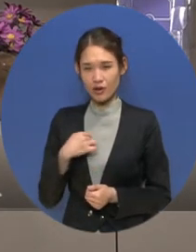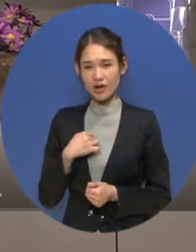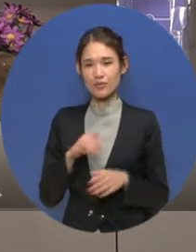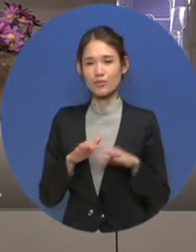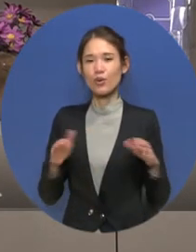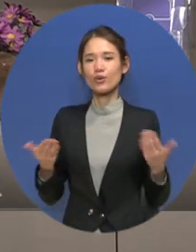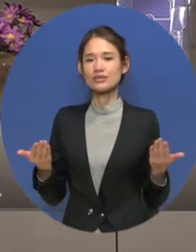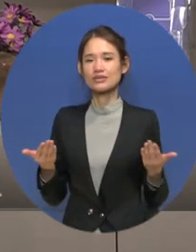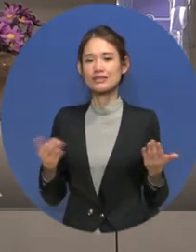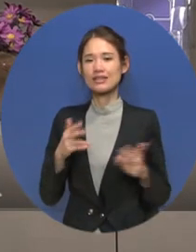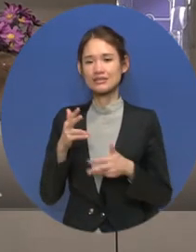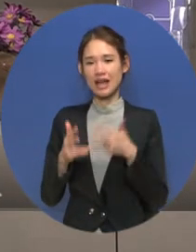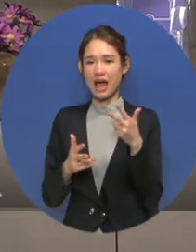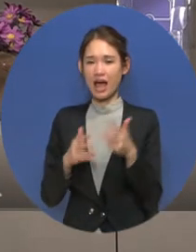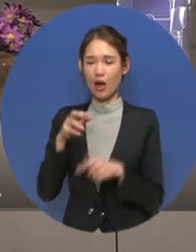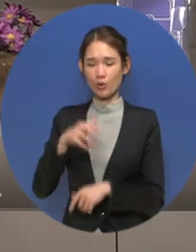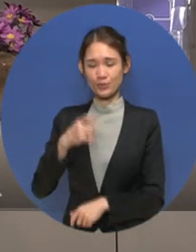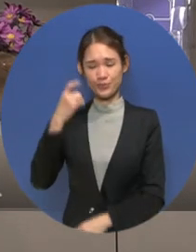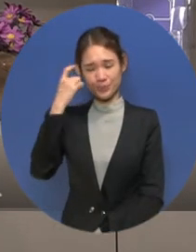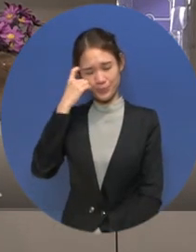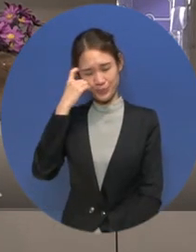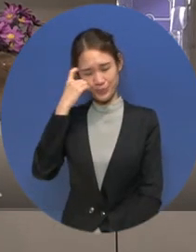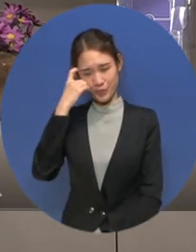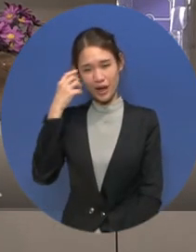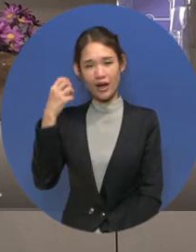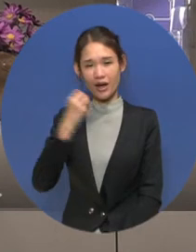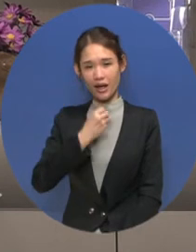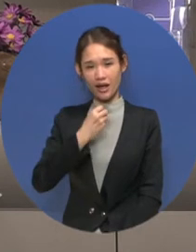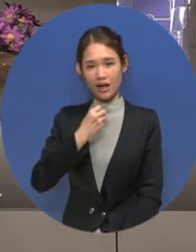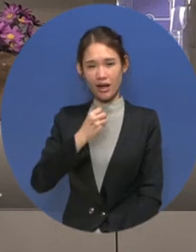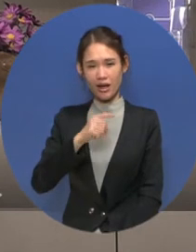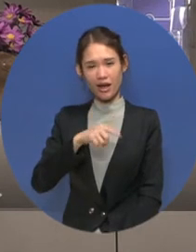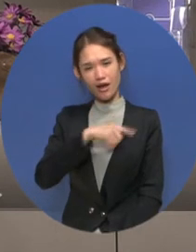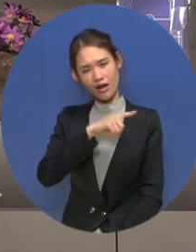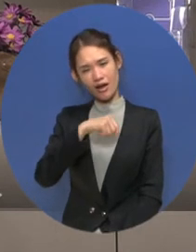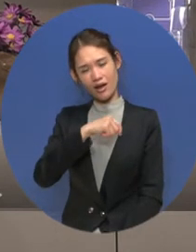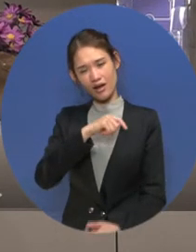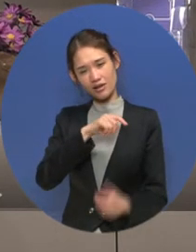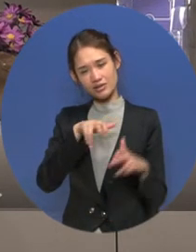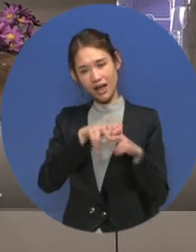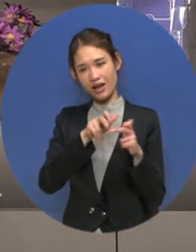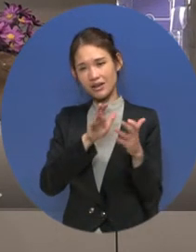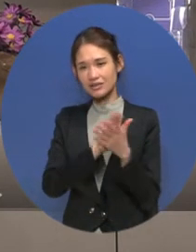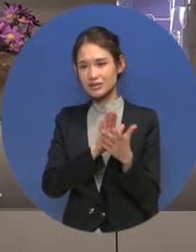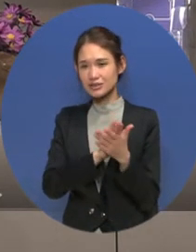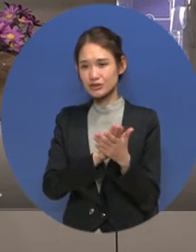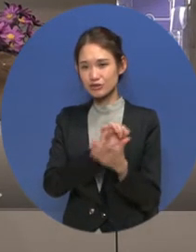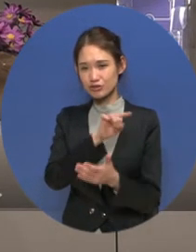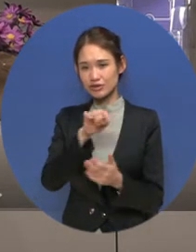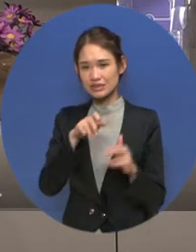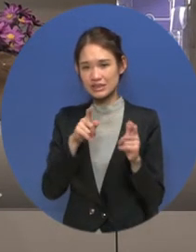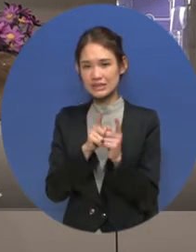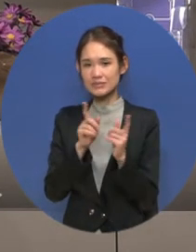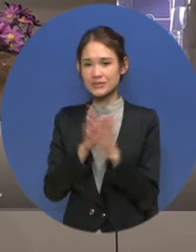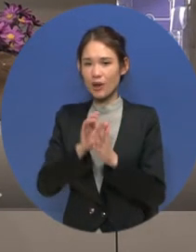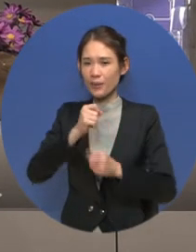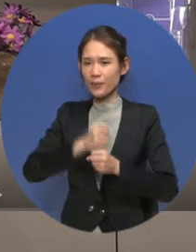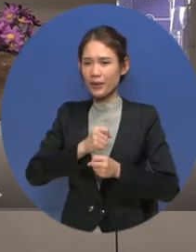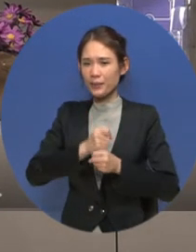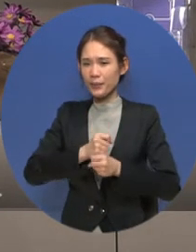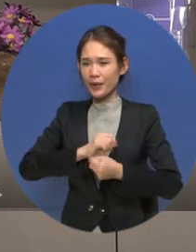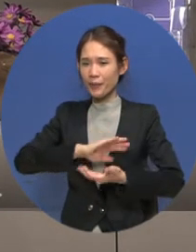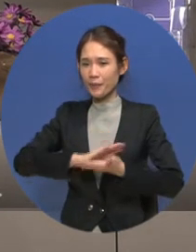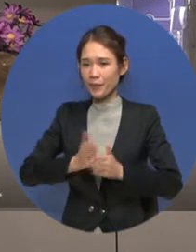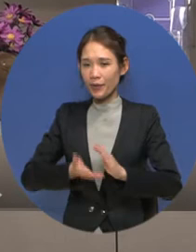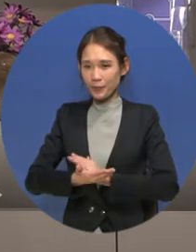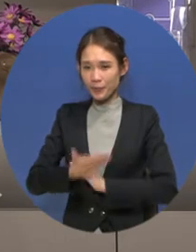저희가 표준 사업장을 생각하면서요. 과연 우리 친구들이 직접 생산을 할 수 있는 일이 뭐가